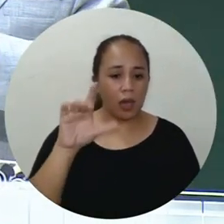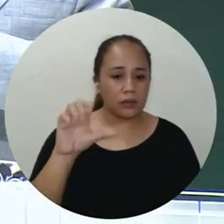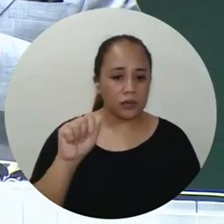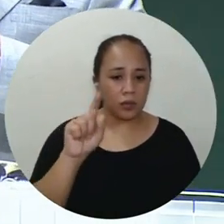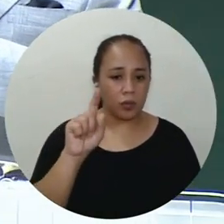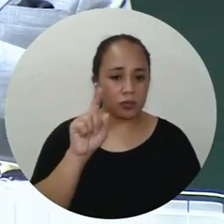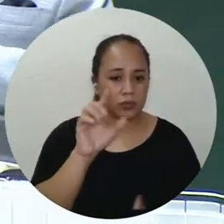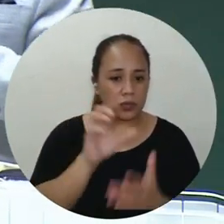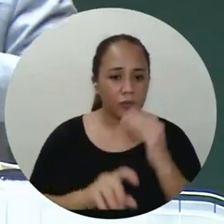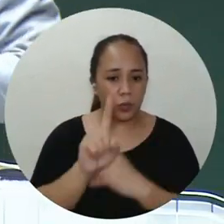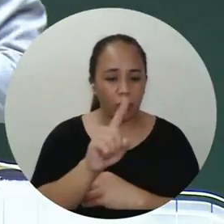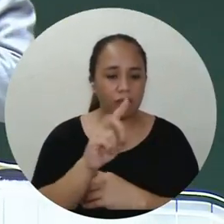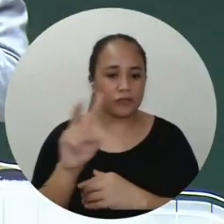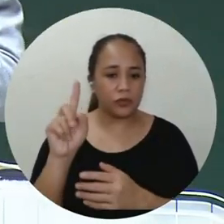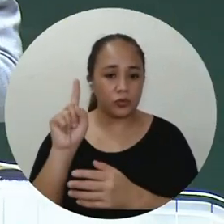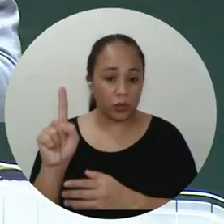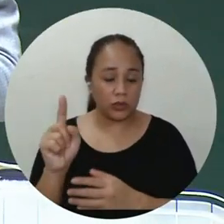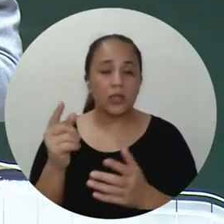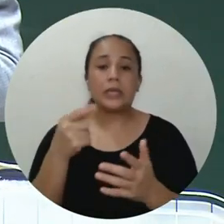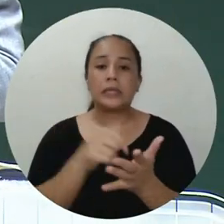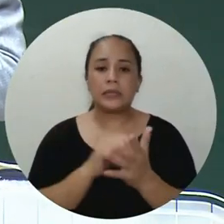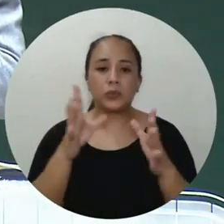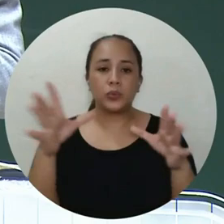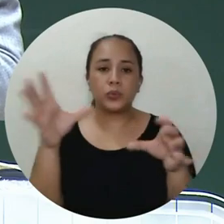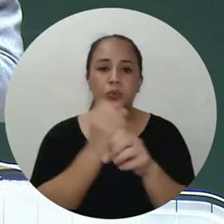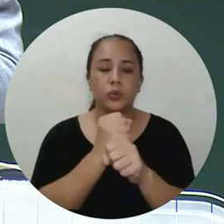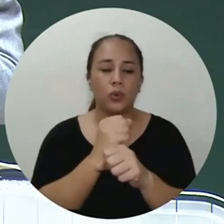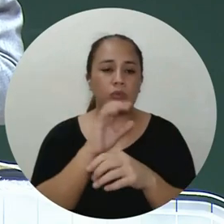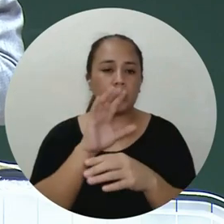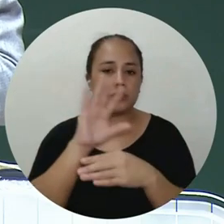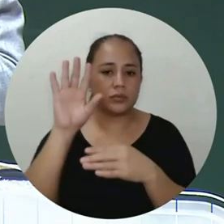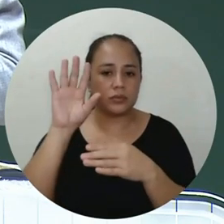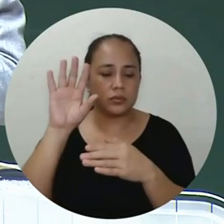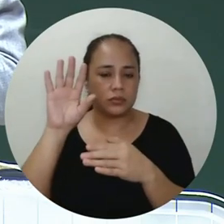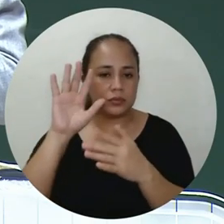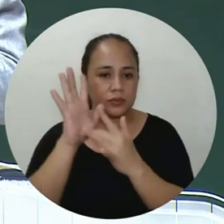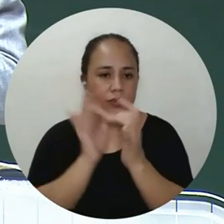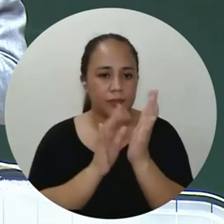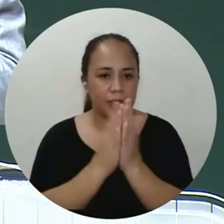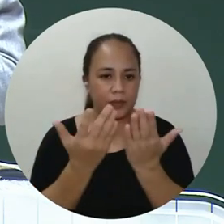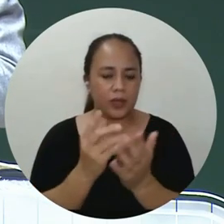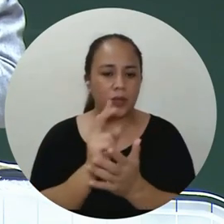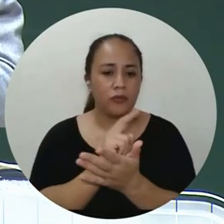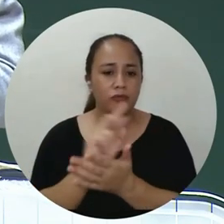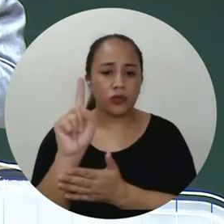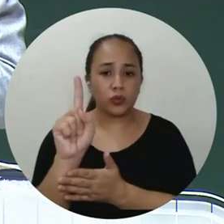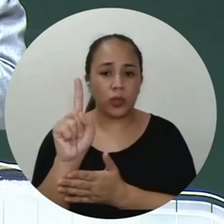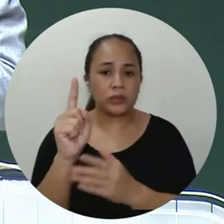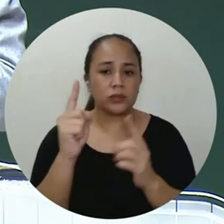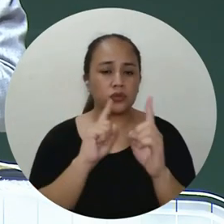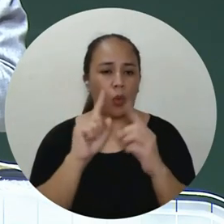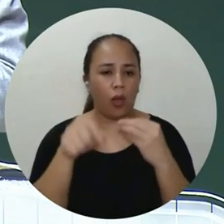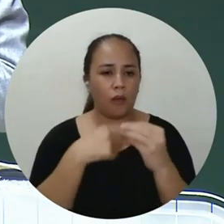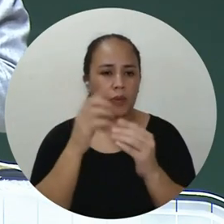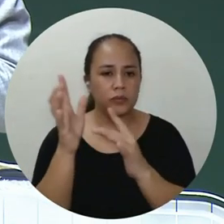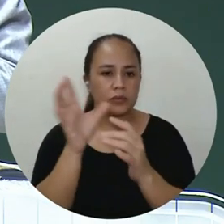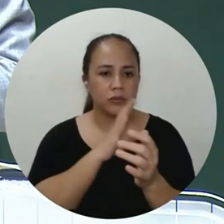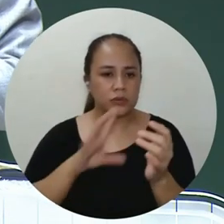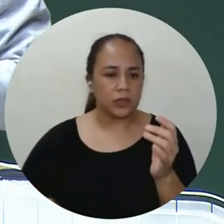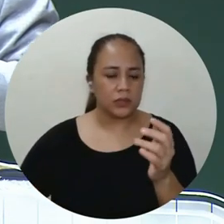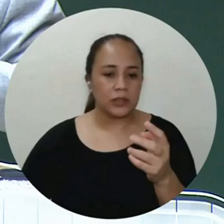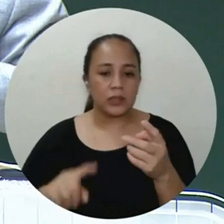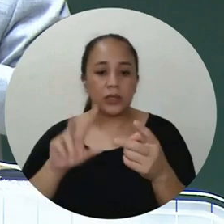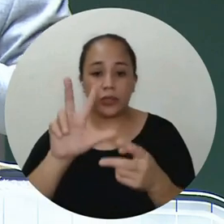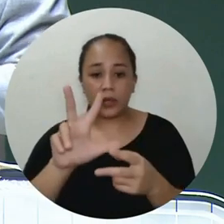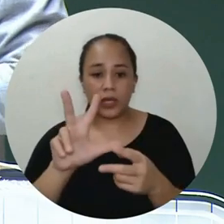is the conclusion of the entire Bible. 1절이 뭐예요? 그리스도입니다. So what is verse 1? It talks about Christ. 3절이 하나님 나라입니다. And verse 3 talks about